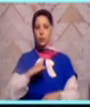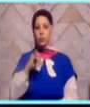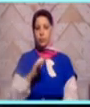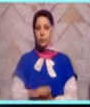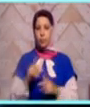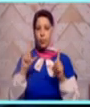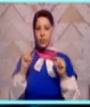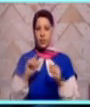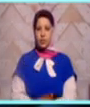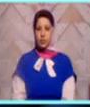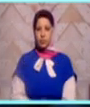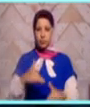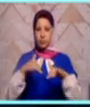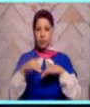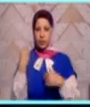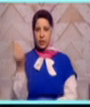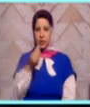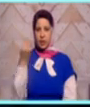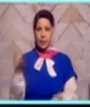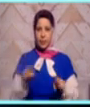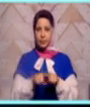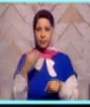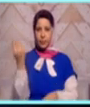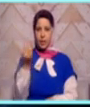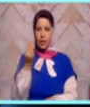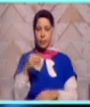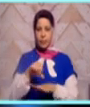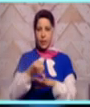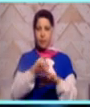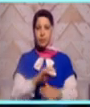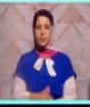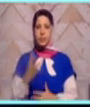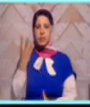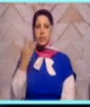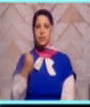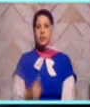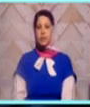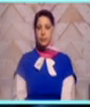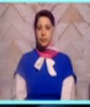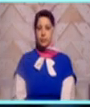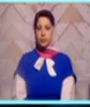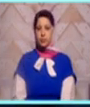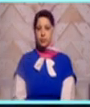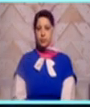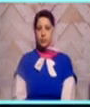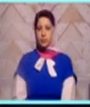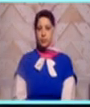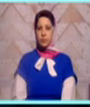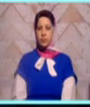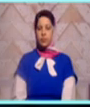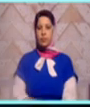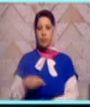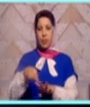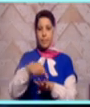طريق دائري بجوار الطريق الدائري، لما حضرتك في بعض المناطق أضفت حوالي 4 حارات وهناك بعض المناطق 3 حارات،